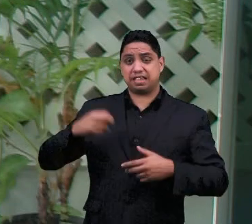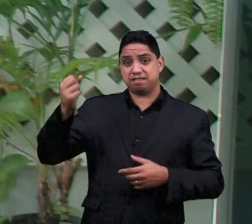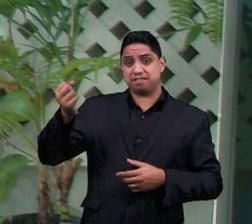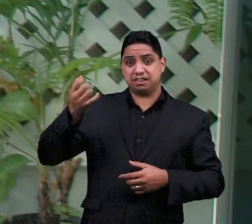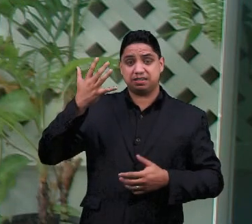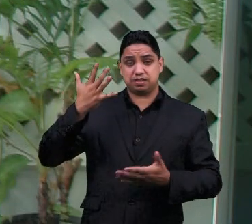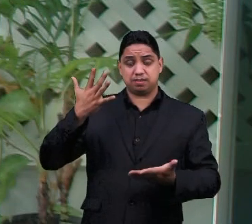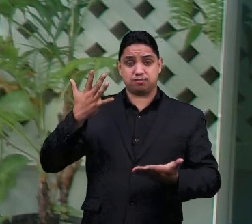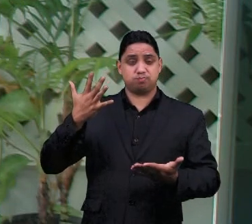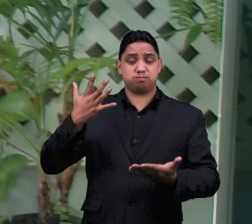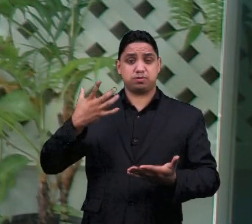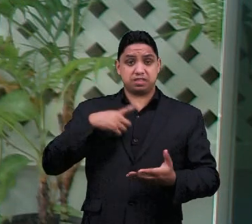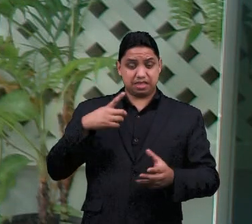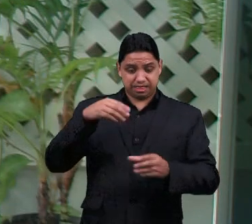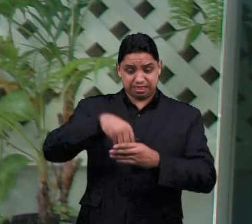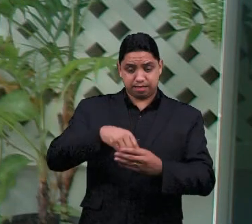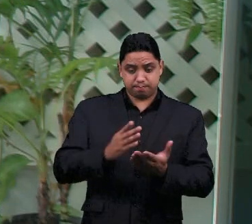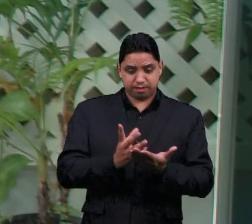dit,